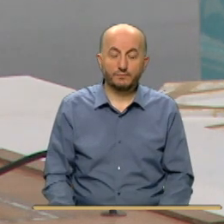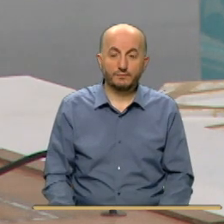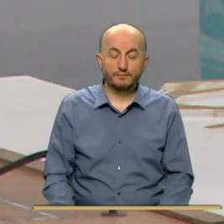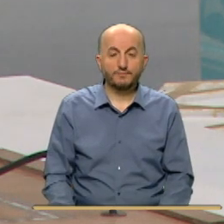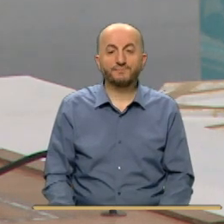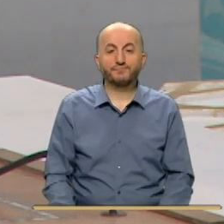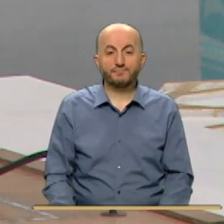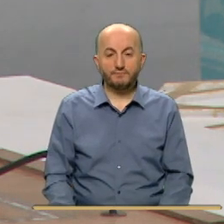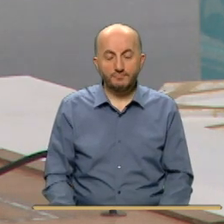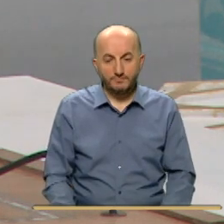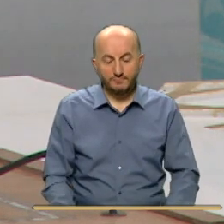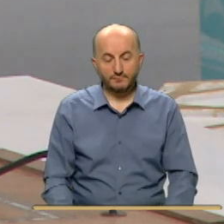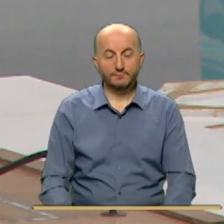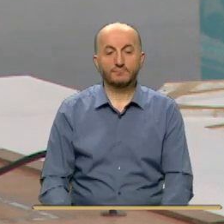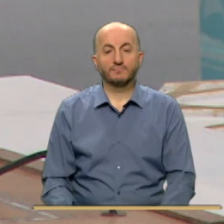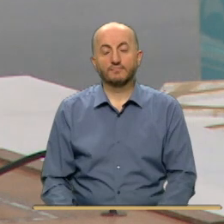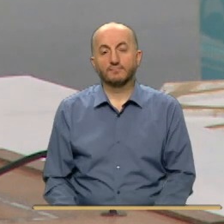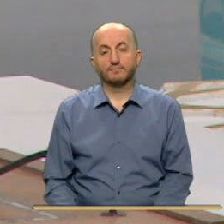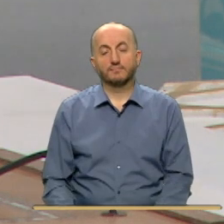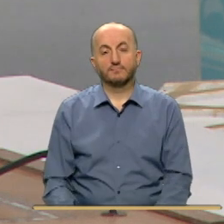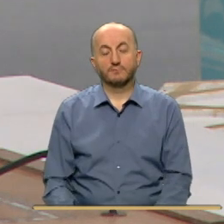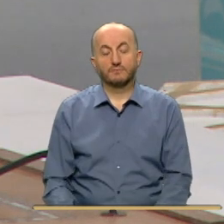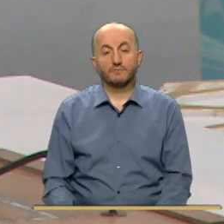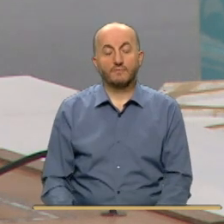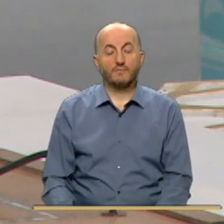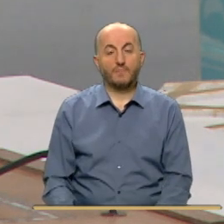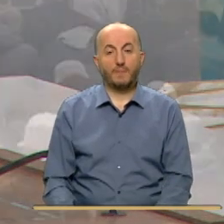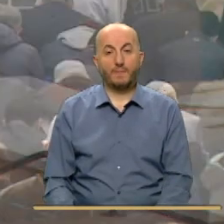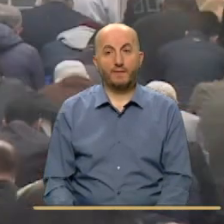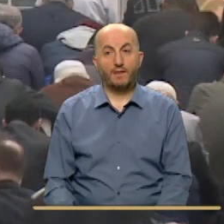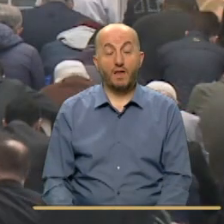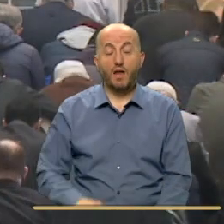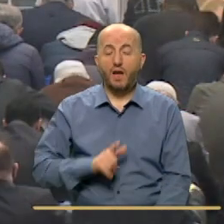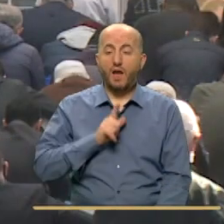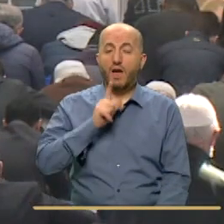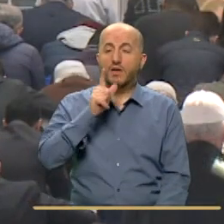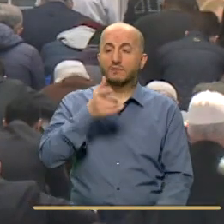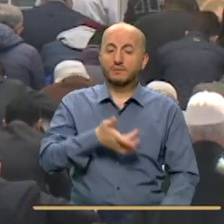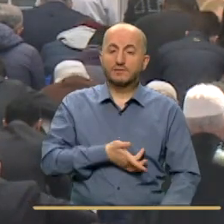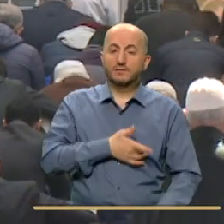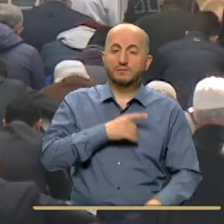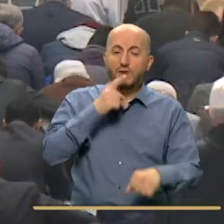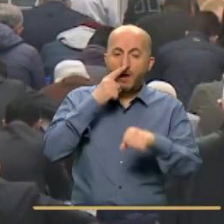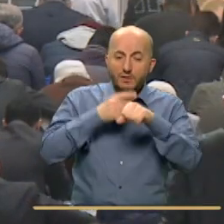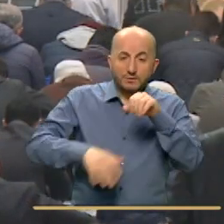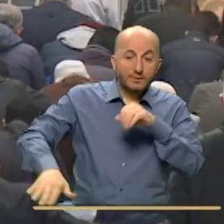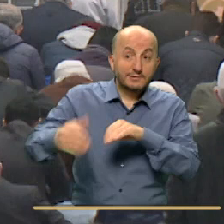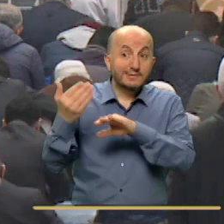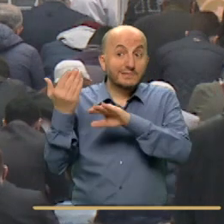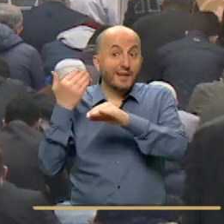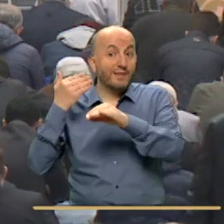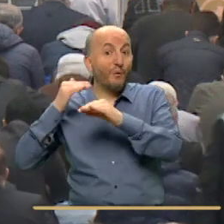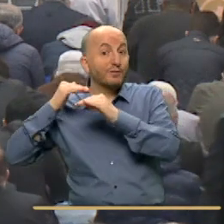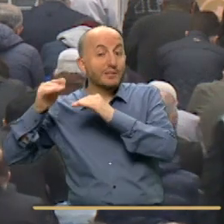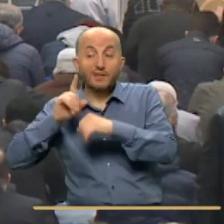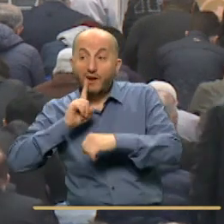مِنْ قَبْلِكُمْ لَعَلَّكُمْ تَتَّقُونَ صَدَقَ اللّٰهُ الْعَظ۪يمُ Ey iman edenler, sizden öncekilere farz kılındığı